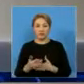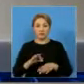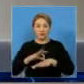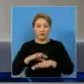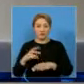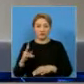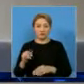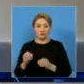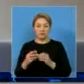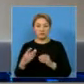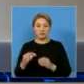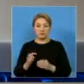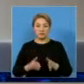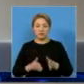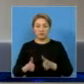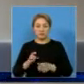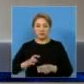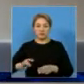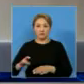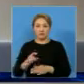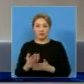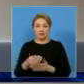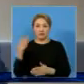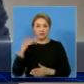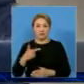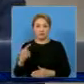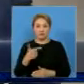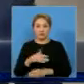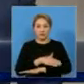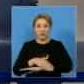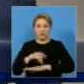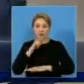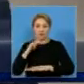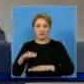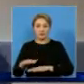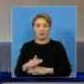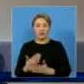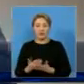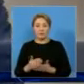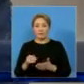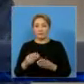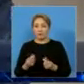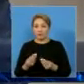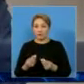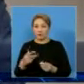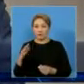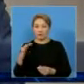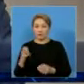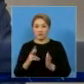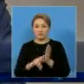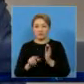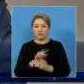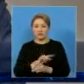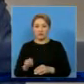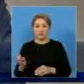на 214 километрах от дороги республиканского значения Актобе-Атырау, граница Российской Федерации. Проект стоимостью около 47 миллиардов